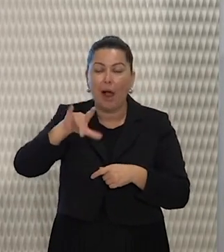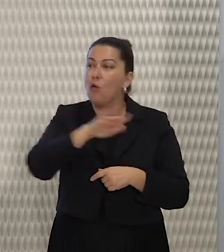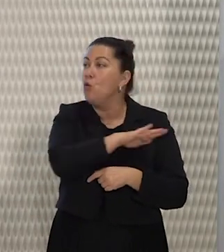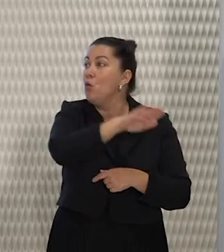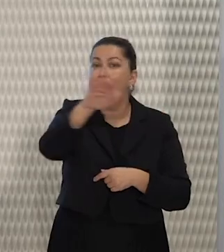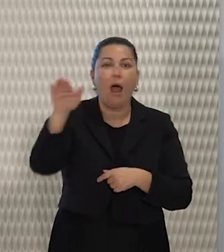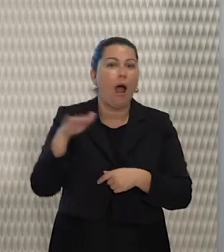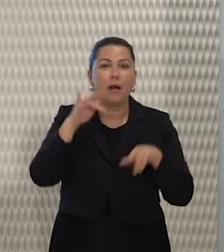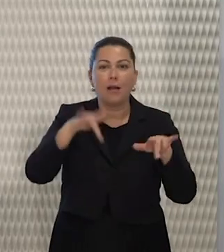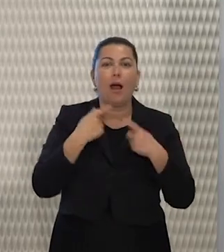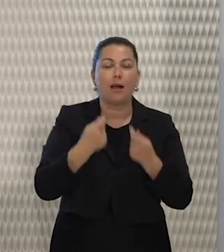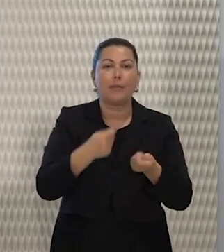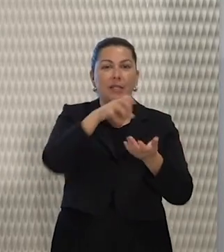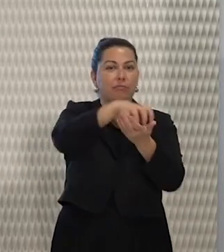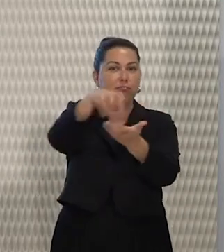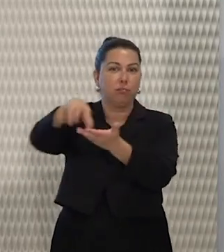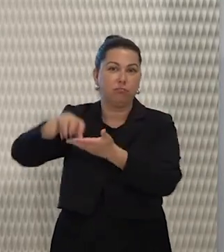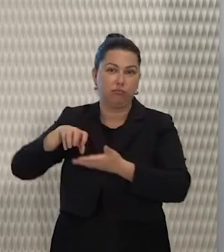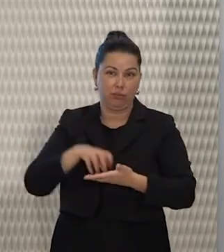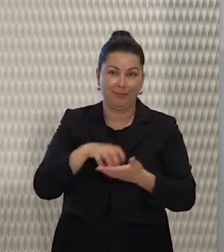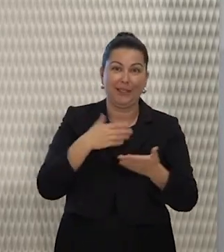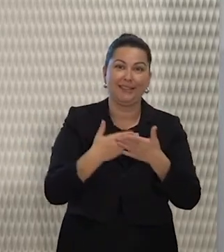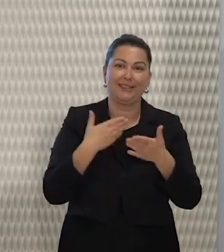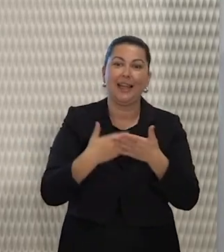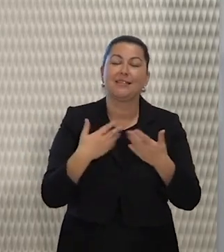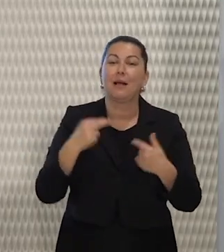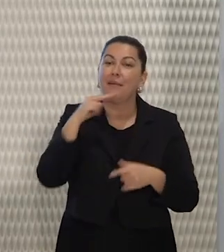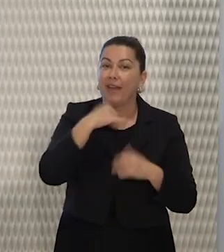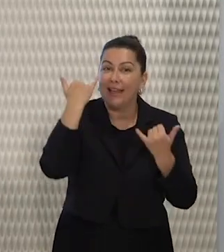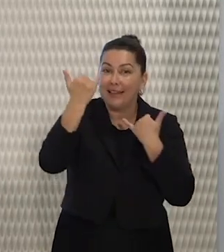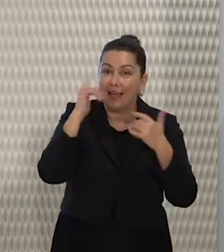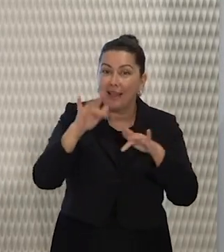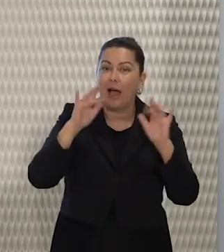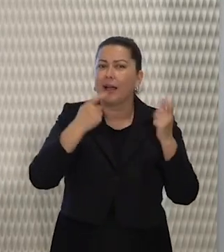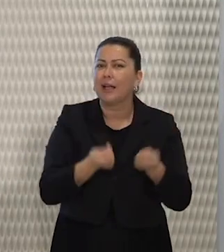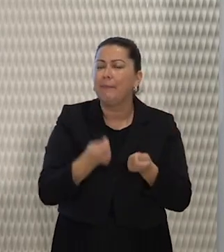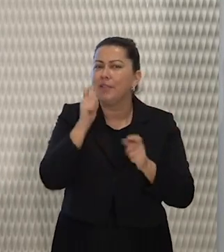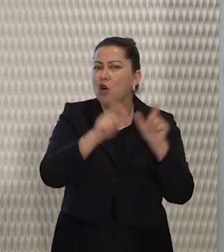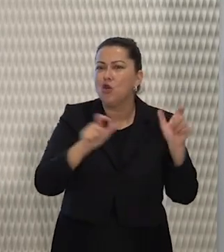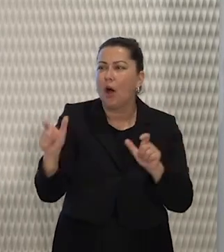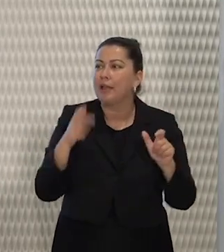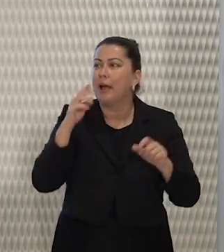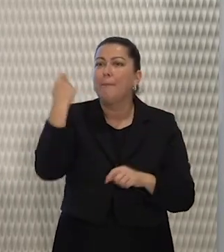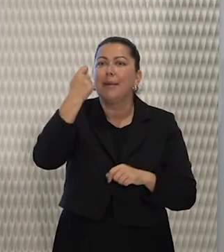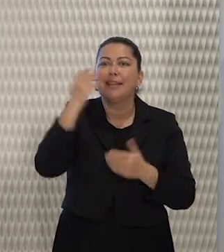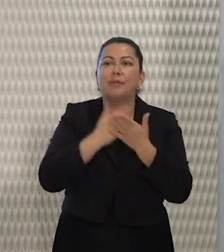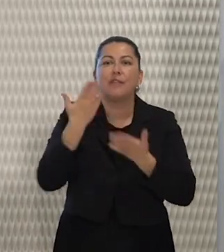Idee verwirklichen wollen, dann sind Leute da, mit denen Sie das besprechen können. Betriebsservice, steht mal kurz auf.